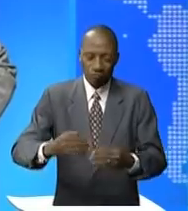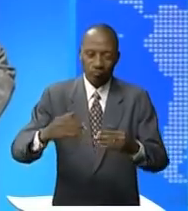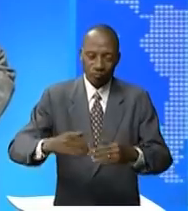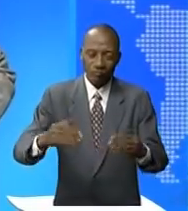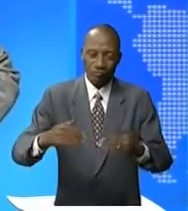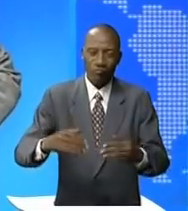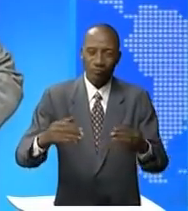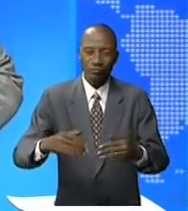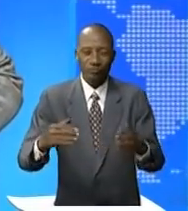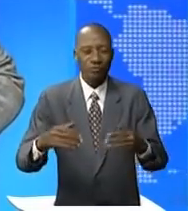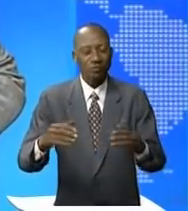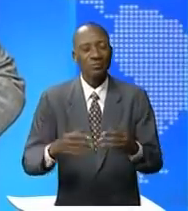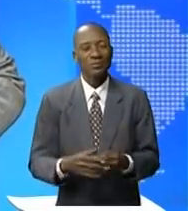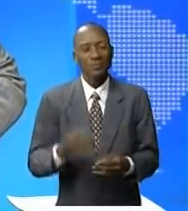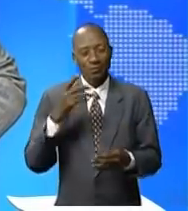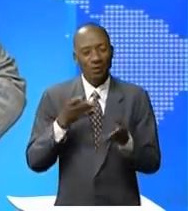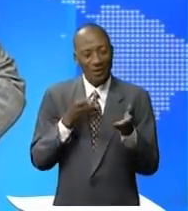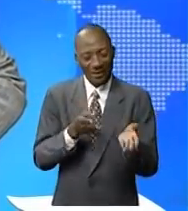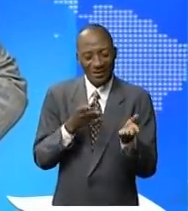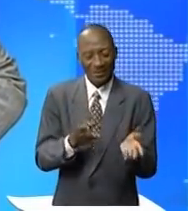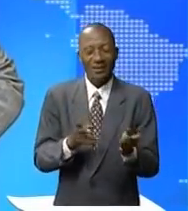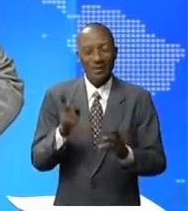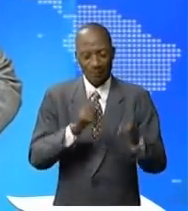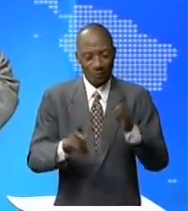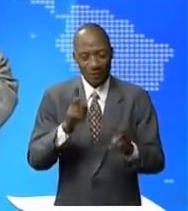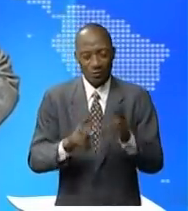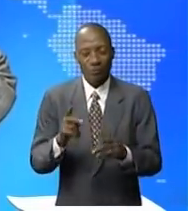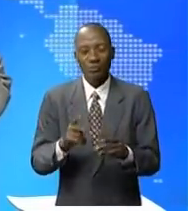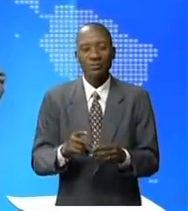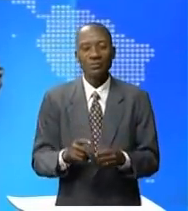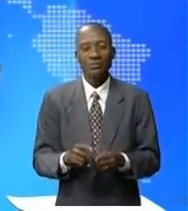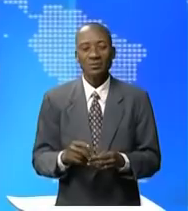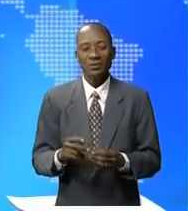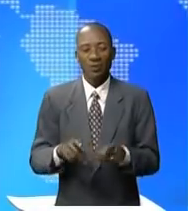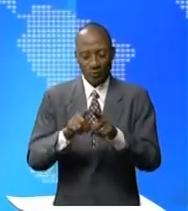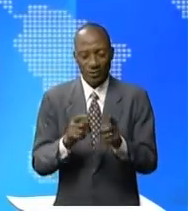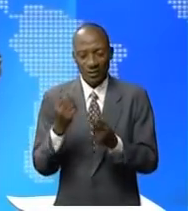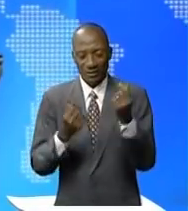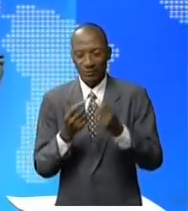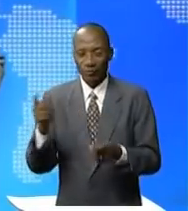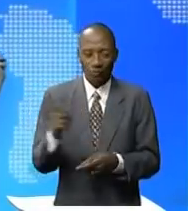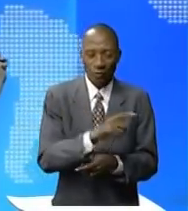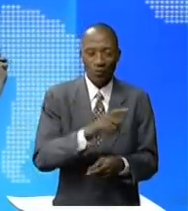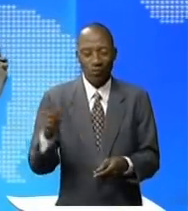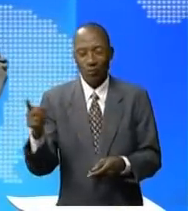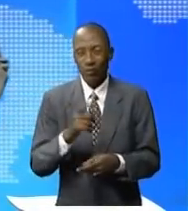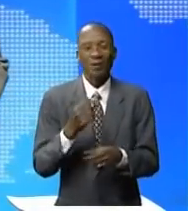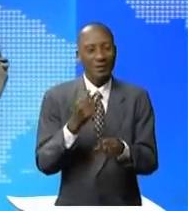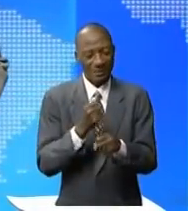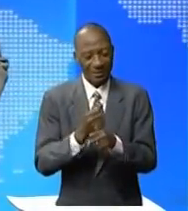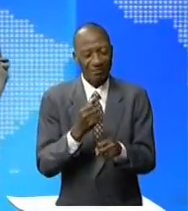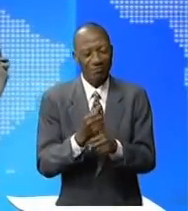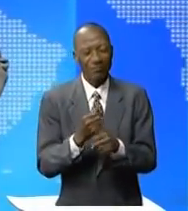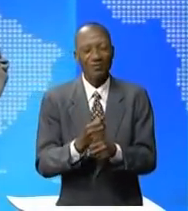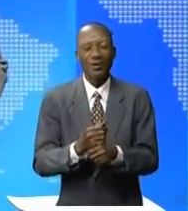non seulement à désengorger cette partie de la capitale, mais aussi à protéger les artères des eaux de pluie qui stagnent. Commentaire